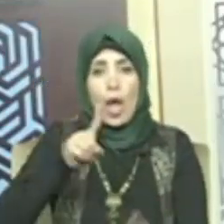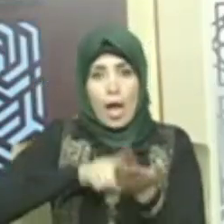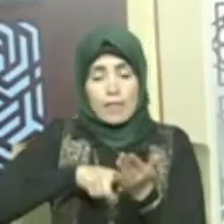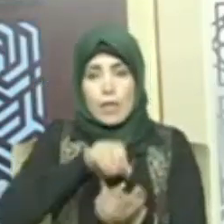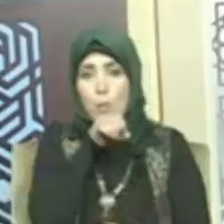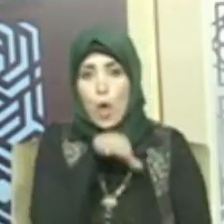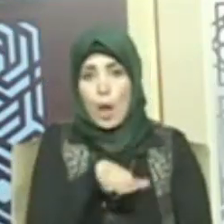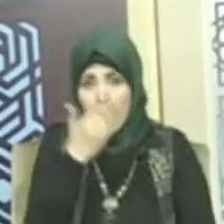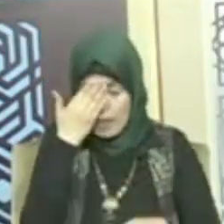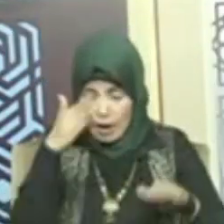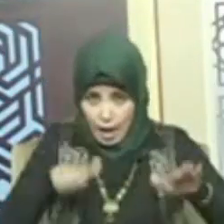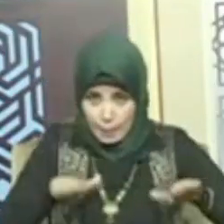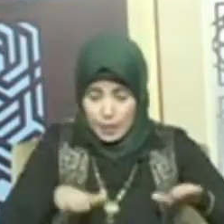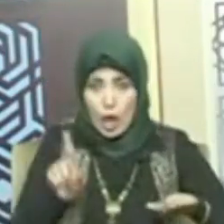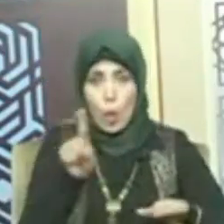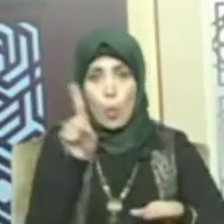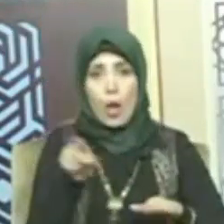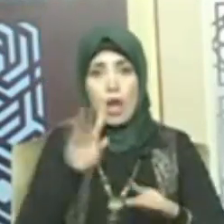عبدك ورسولك.